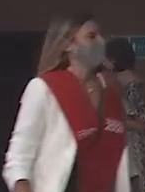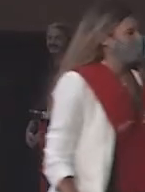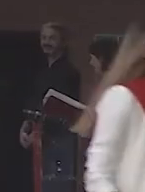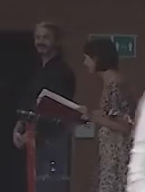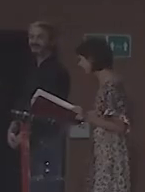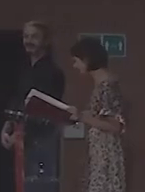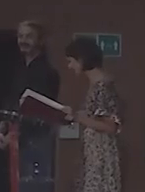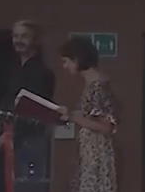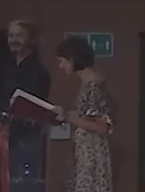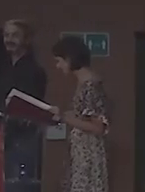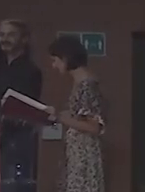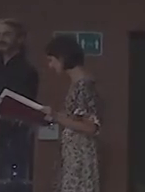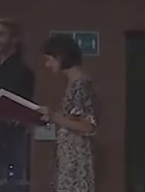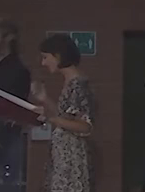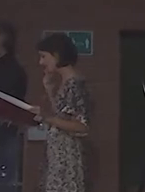Adriana Raquel Díaz.